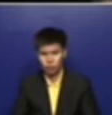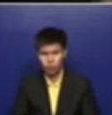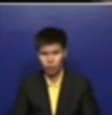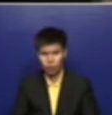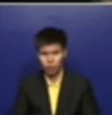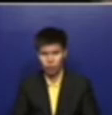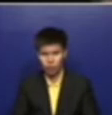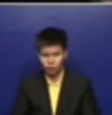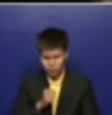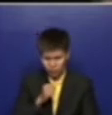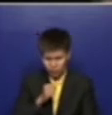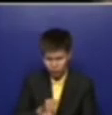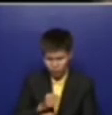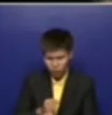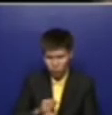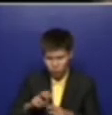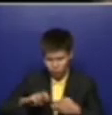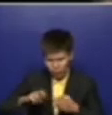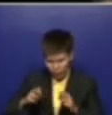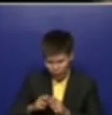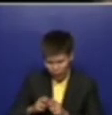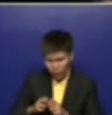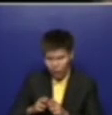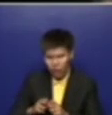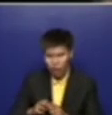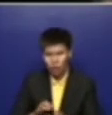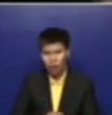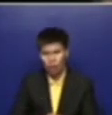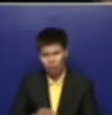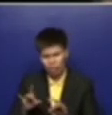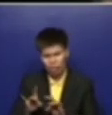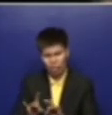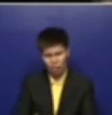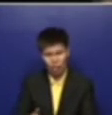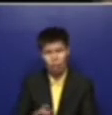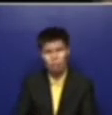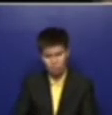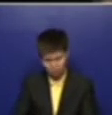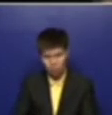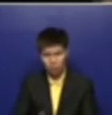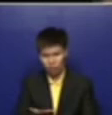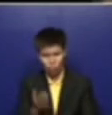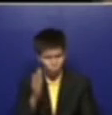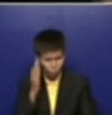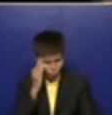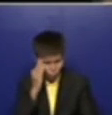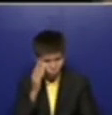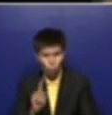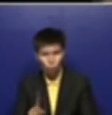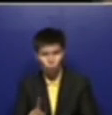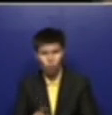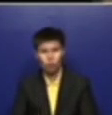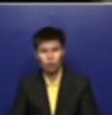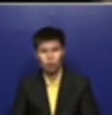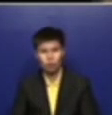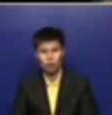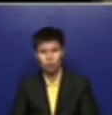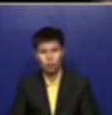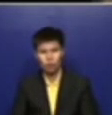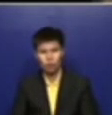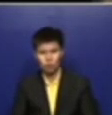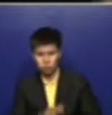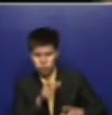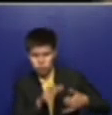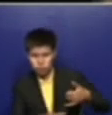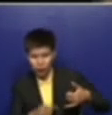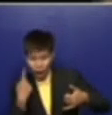การณ์ให้มันเลวร้ายมากขึ้นท่านรู้บอกว่าท่านรู้สามารถพิสูจน์ทราบได้ตรงนี้ต้องแสดง